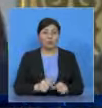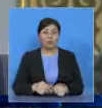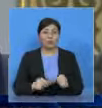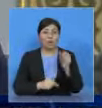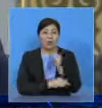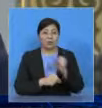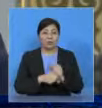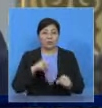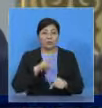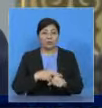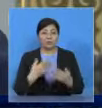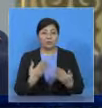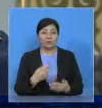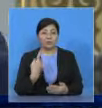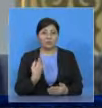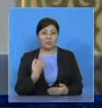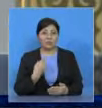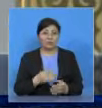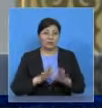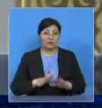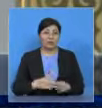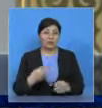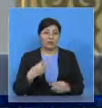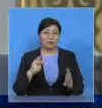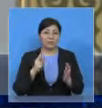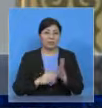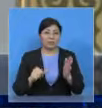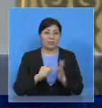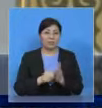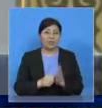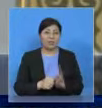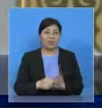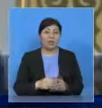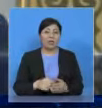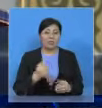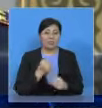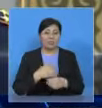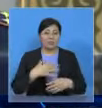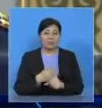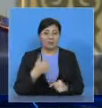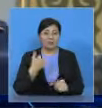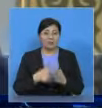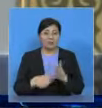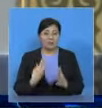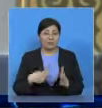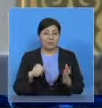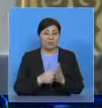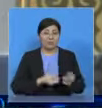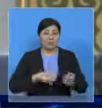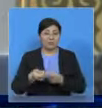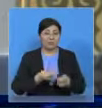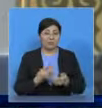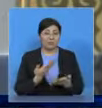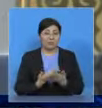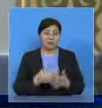полиции. На первоначальном этапе нами сокращены 287 штатных единиц, упразднены 26 руководящих должностей, а